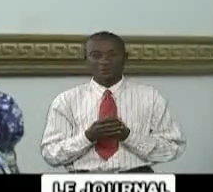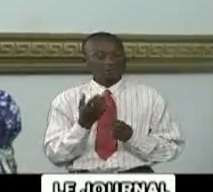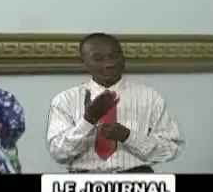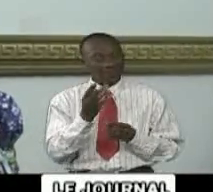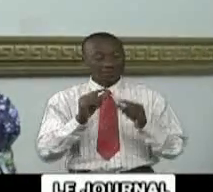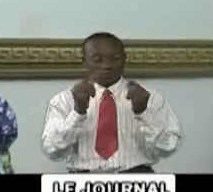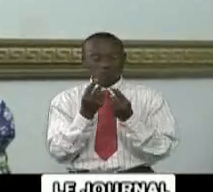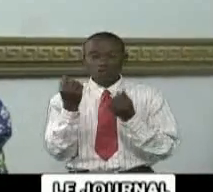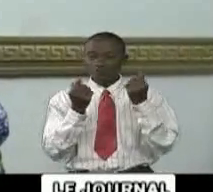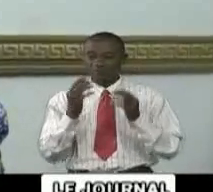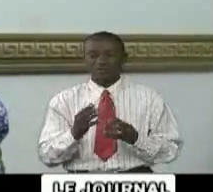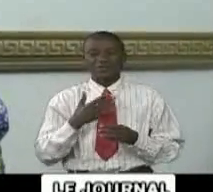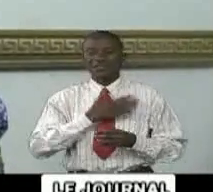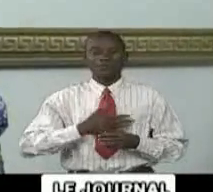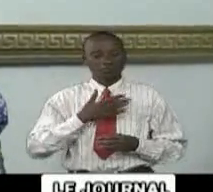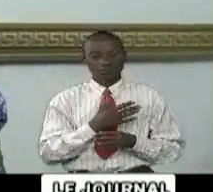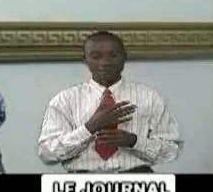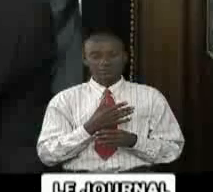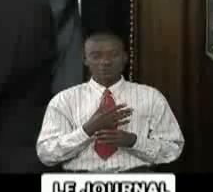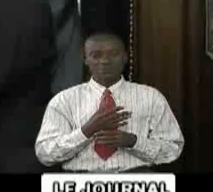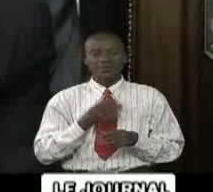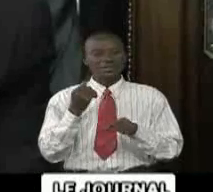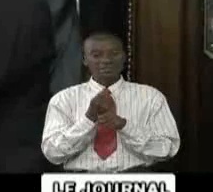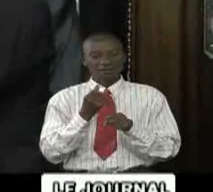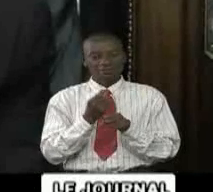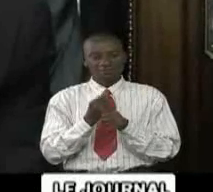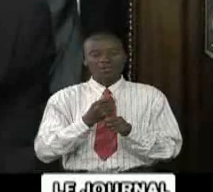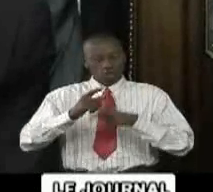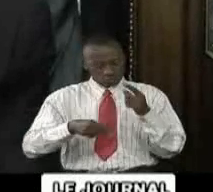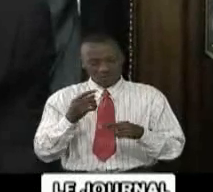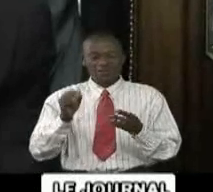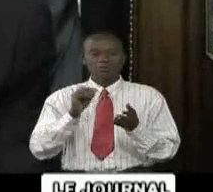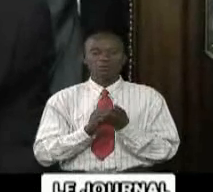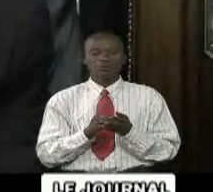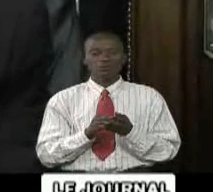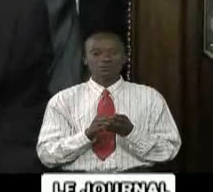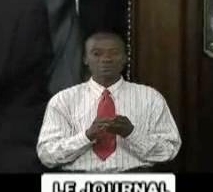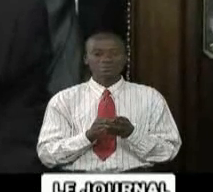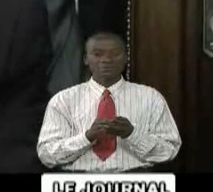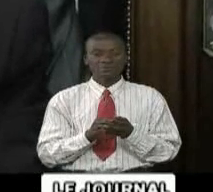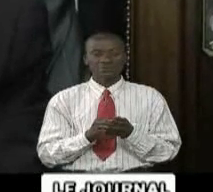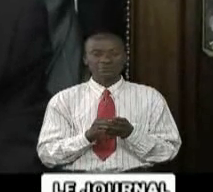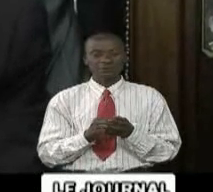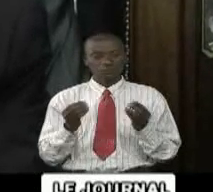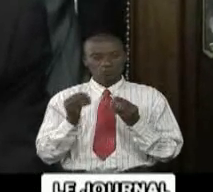les travailleurs reprennent les postes de travail, pour que nous commencions, nous entamions les négociations et puis